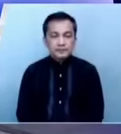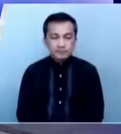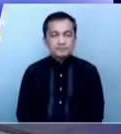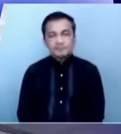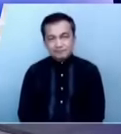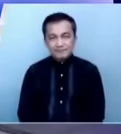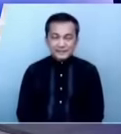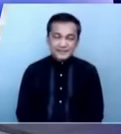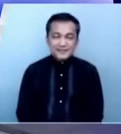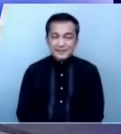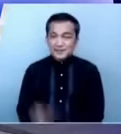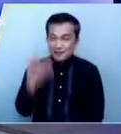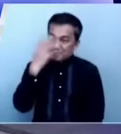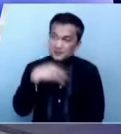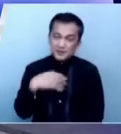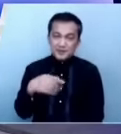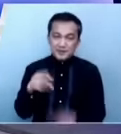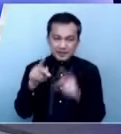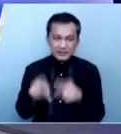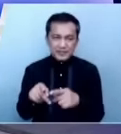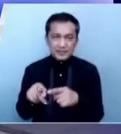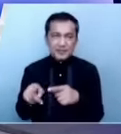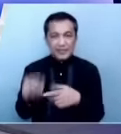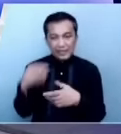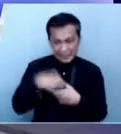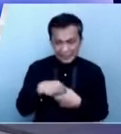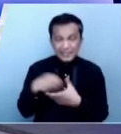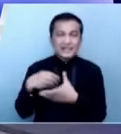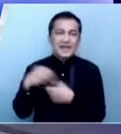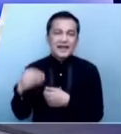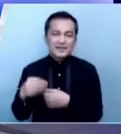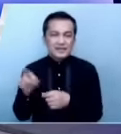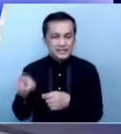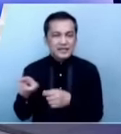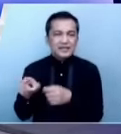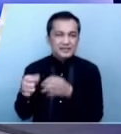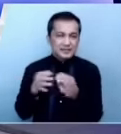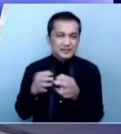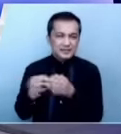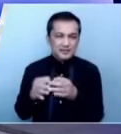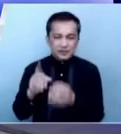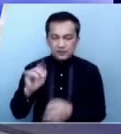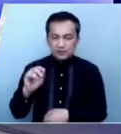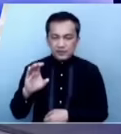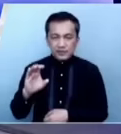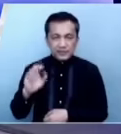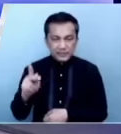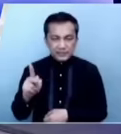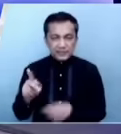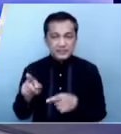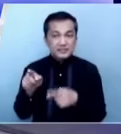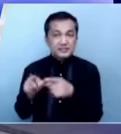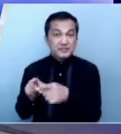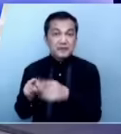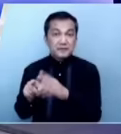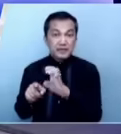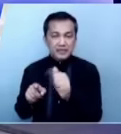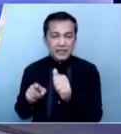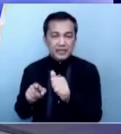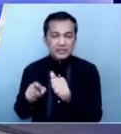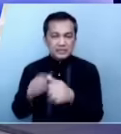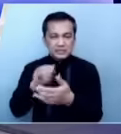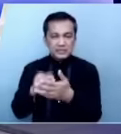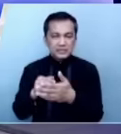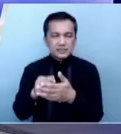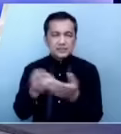She's a beautiful person inside and out. Ganyan inilarawan ni Dominic Roque si Bea Alonzo sa gitna ng issue ng kanilang